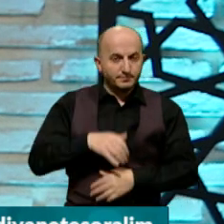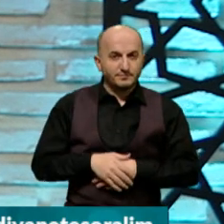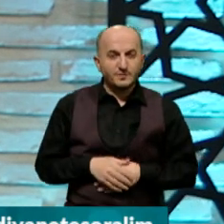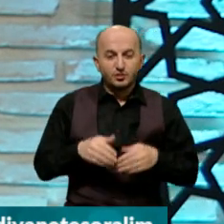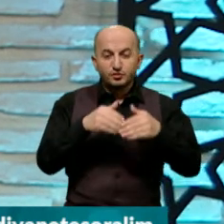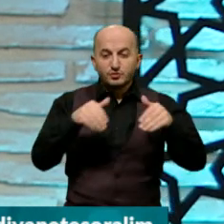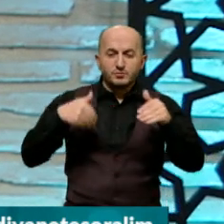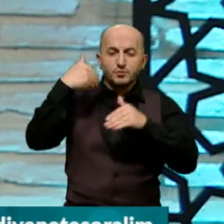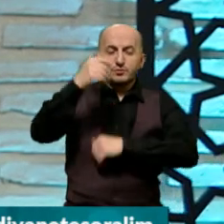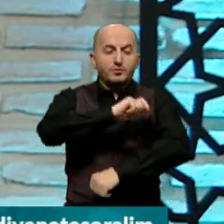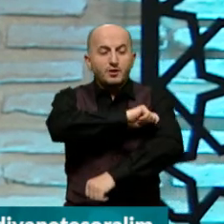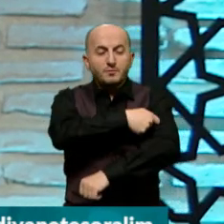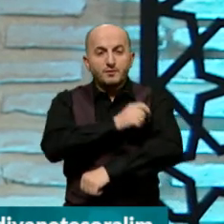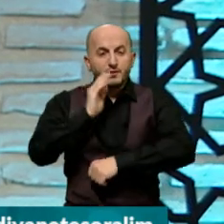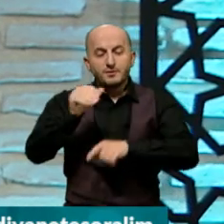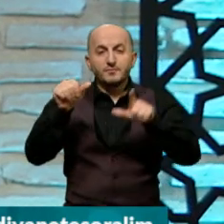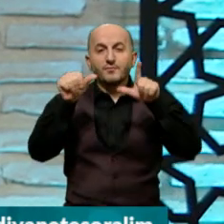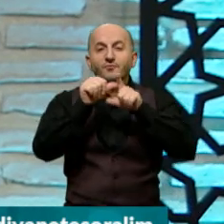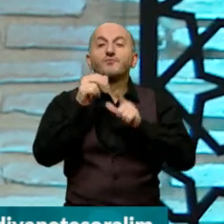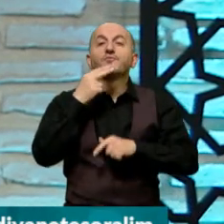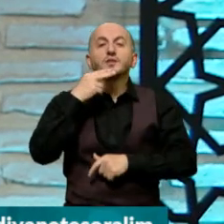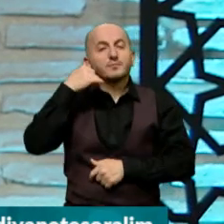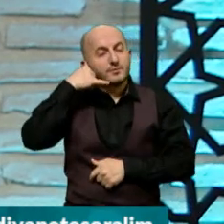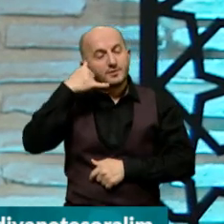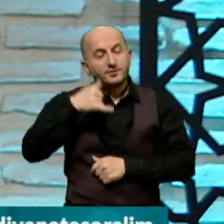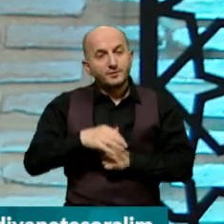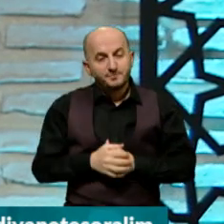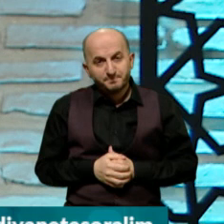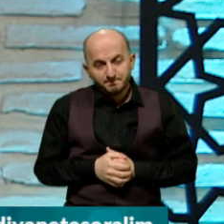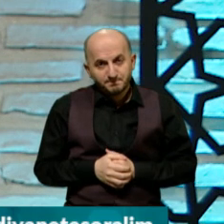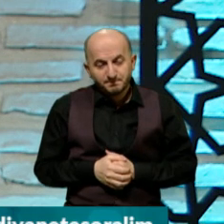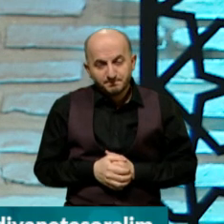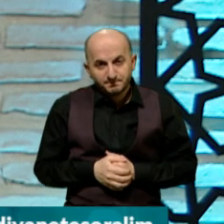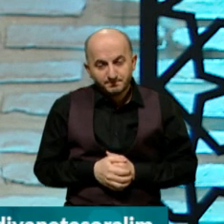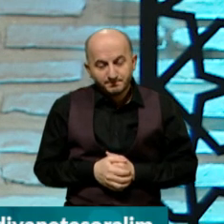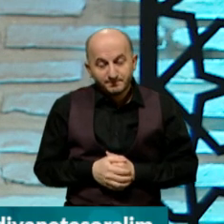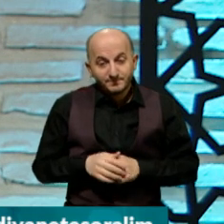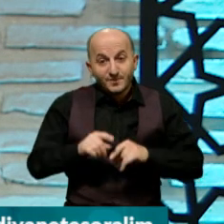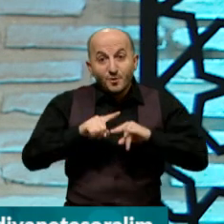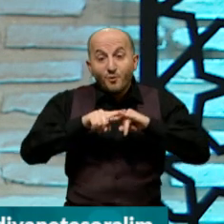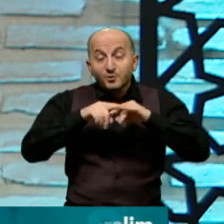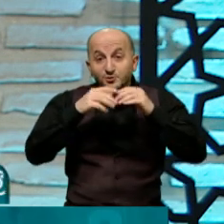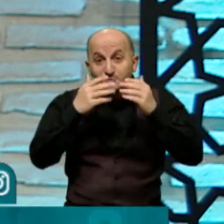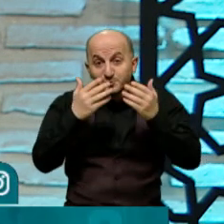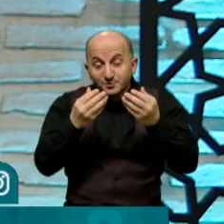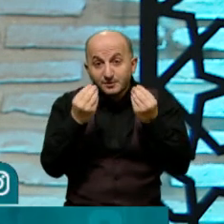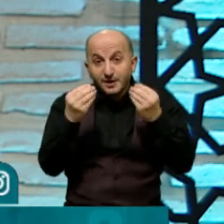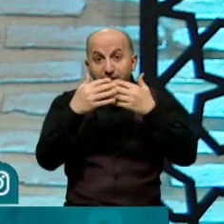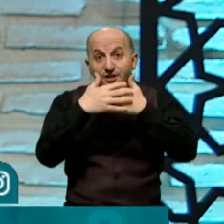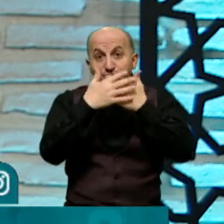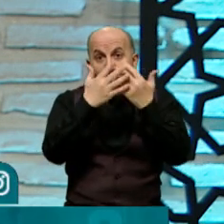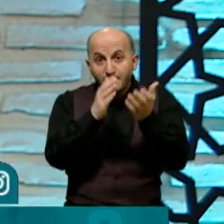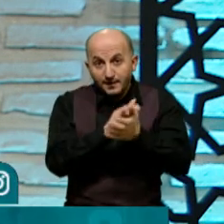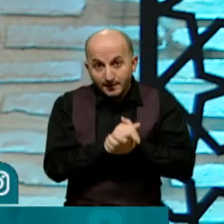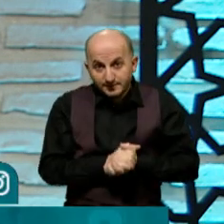sınırlarımızın ötesine, Almanya'ya gidelim. Fatma Hanım telefon hattımızdaymış. Hoş geldiniz. Hoş bulduk efendim. Hayırlı akşamlar. Sağ